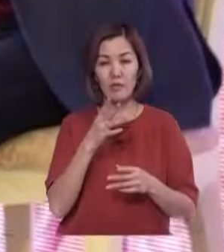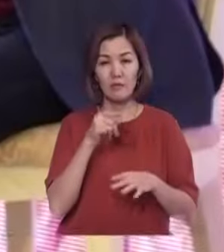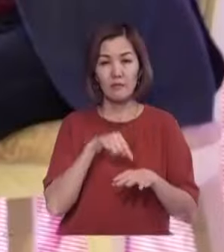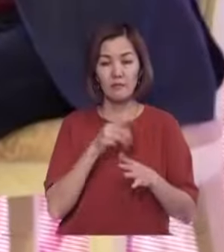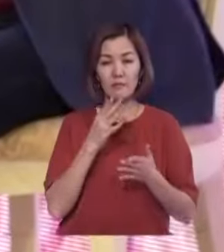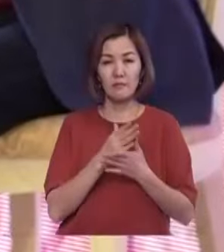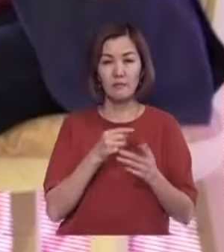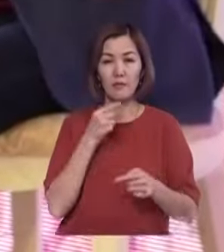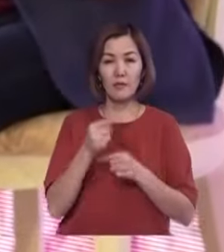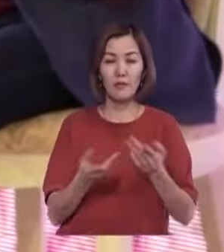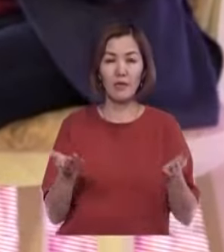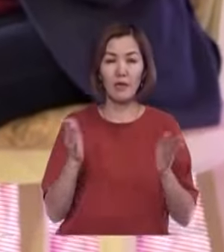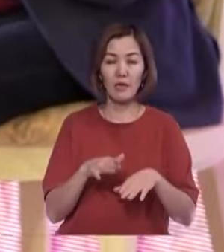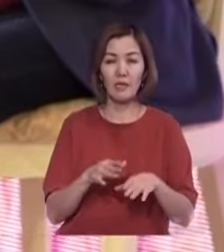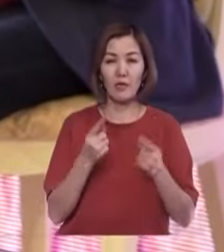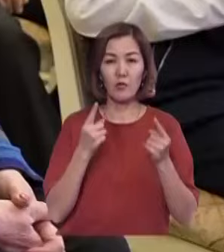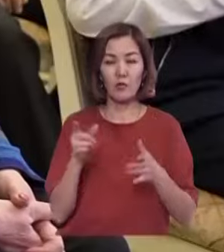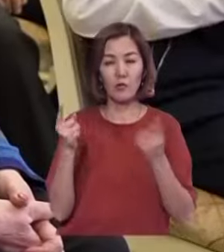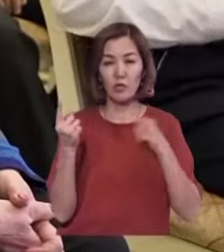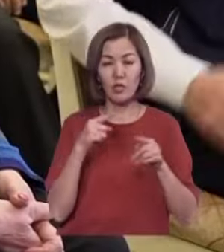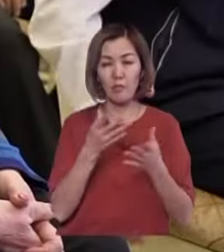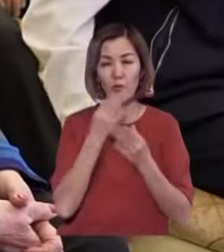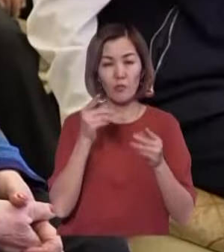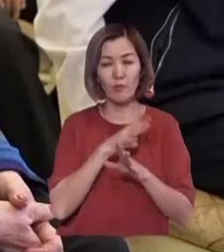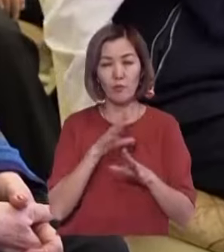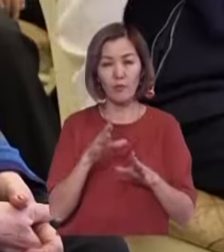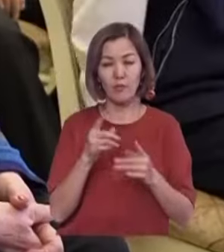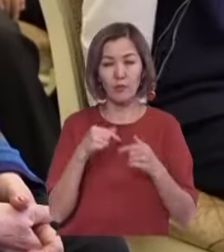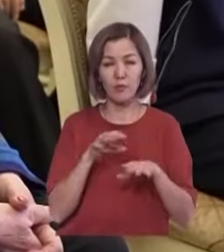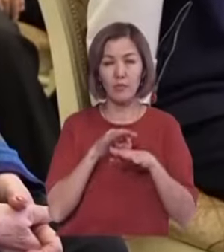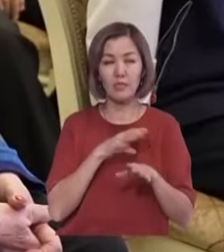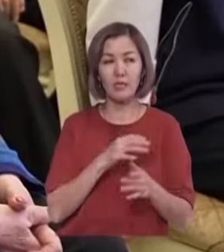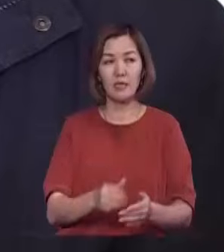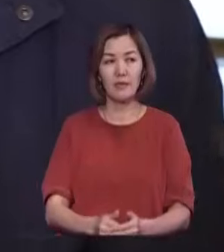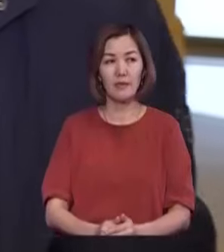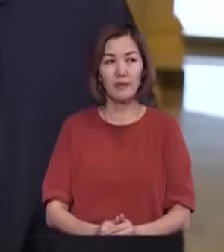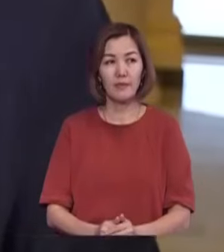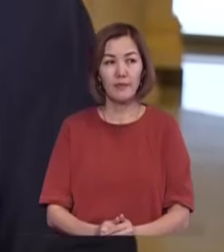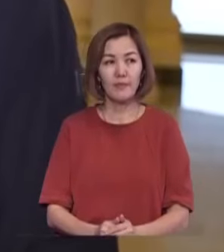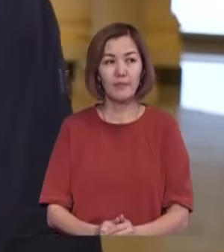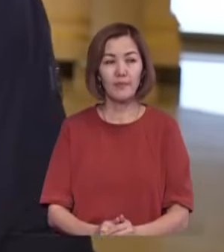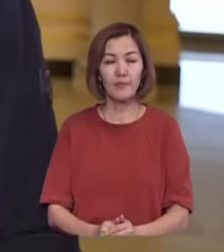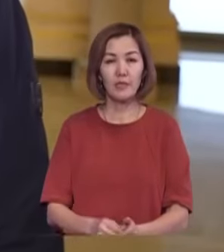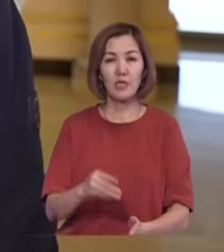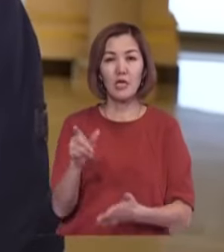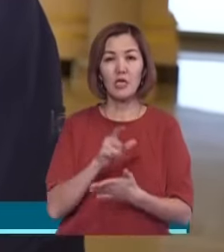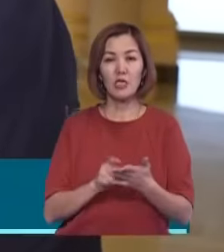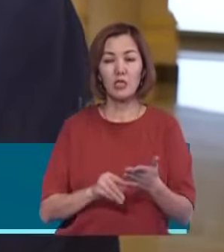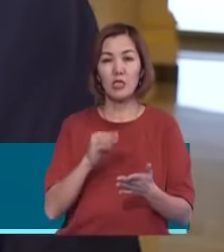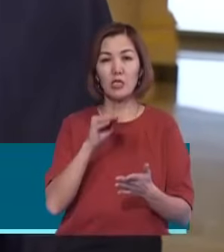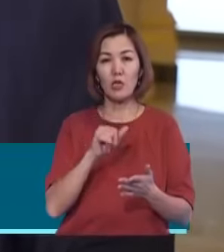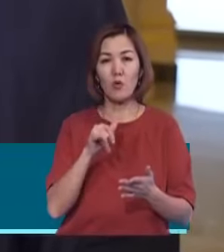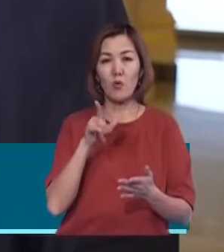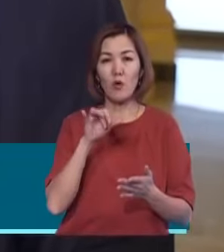артына аманат етіп қалдырған ұлы мұраларын ұмытпау мақсатында ұйымдастырған. Жыр жауһарын осы